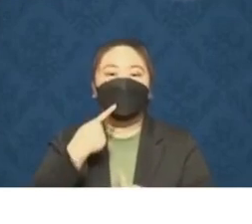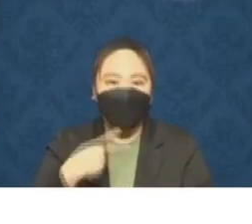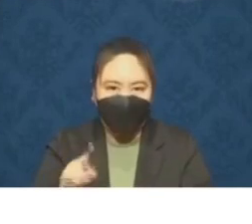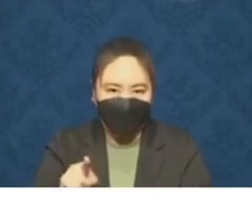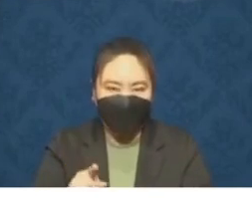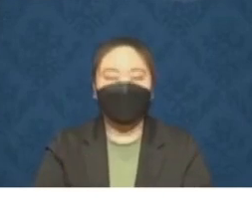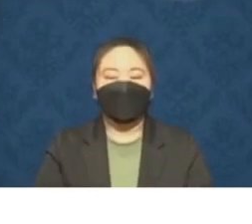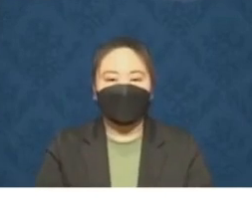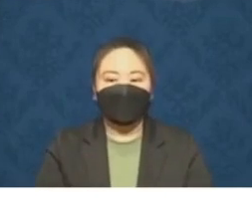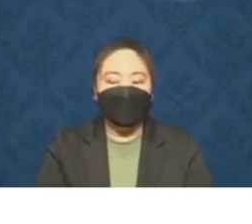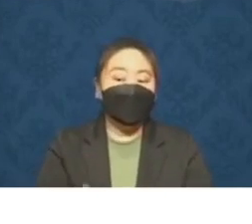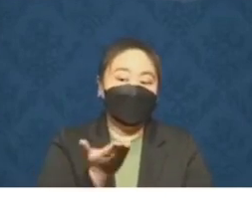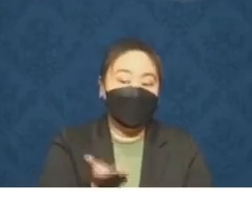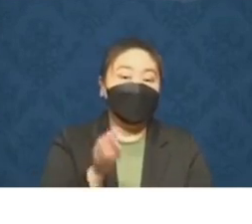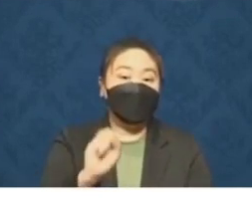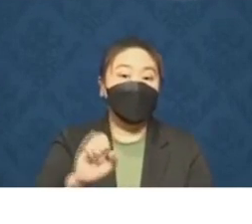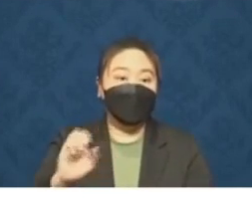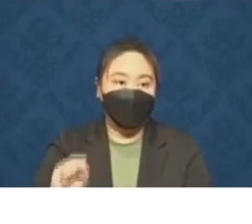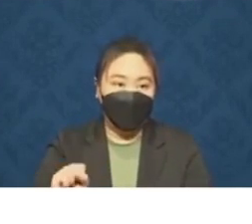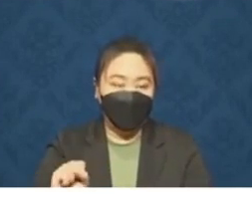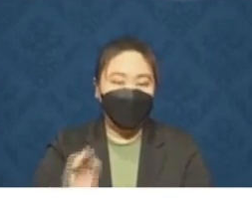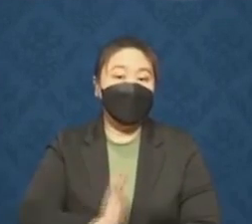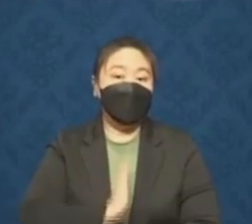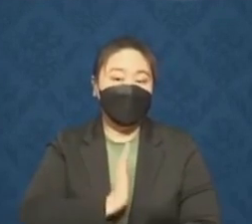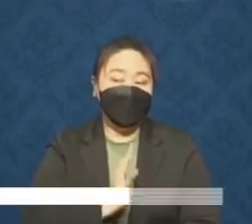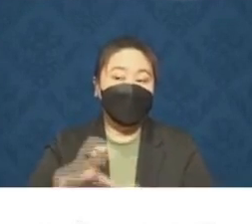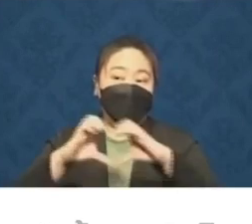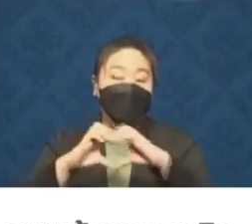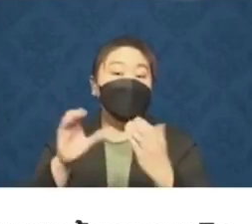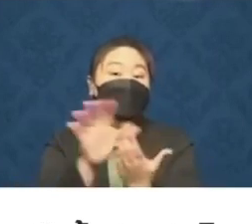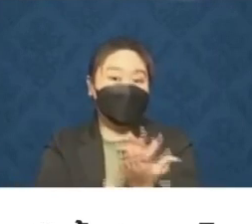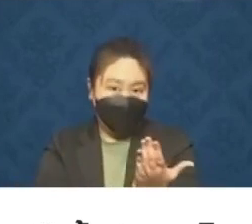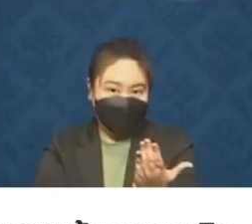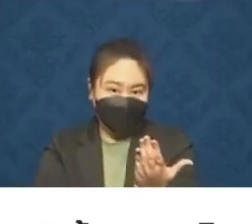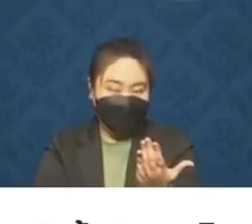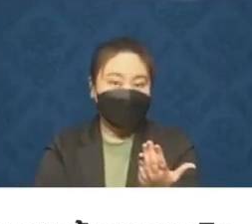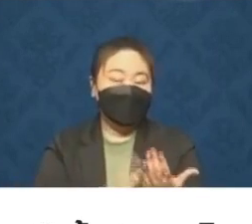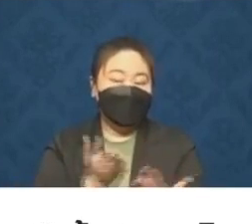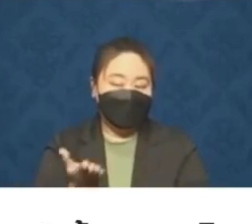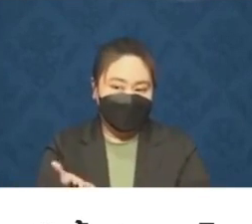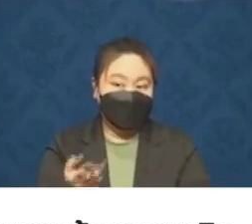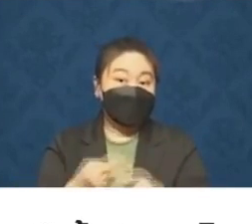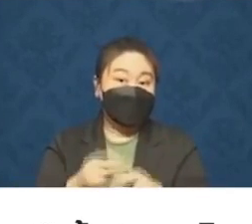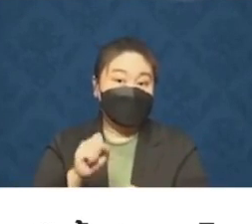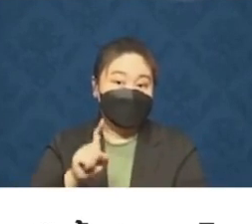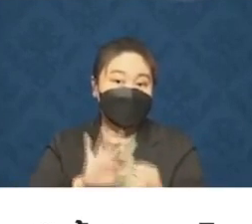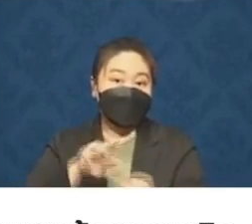ท่านผู้ไทราสดอนผสองเกีจากภคภิจัไทยท่านสุพชัยใจสมุได้